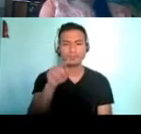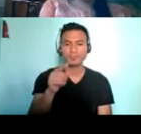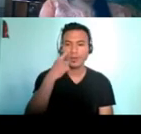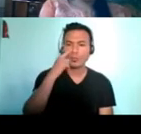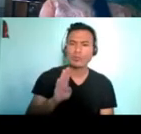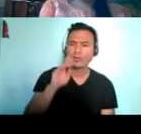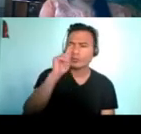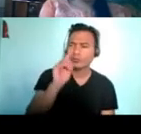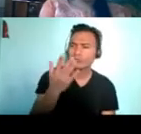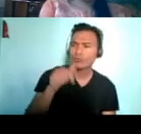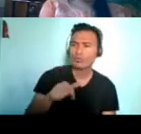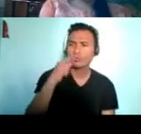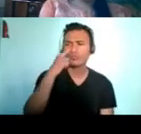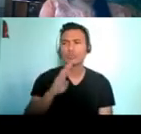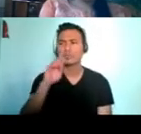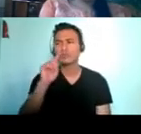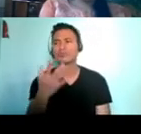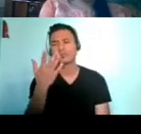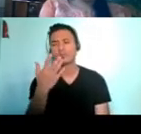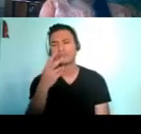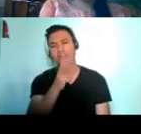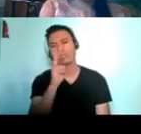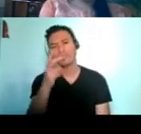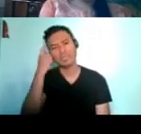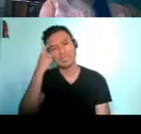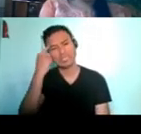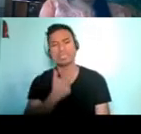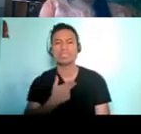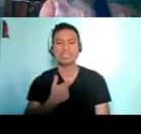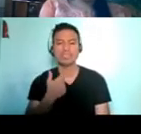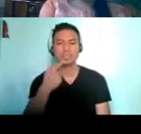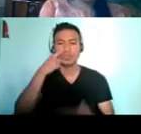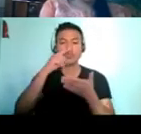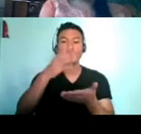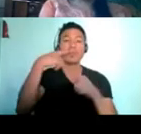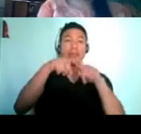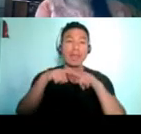बुहारी कस्तो थियो, अहिलेको बुहारी पनि त्यस्तै होस् है भन्ने चाहना, त्यस बेलाका छोरीहरूलाई कसरी